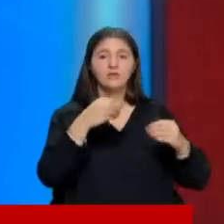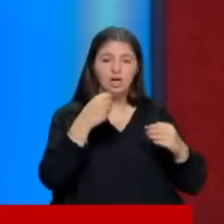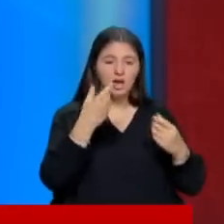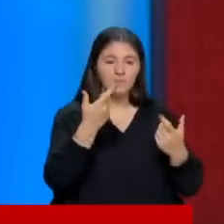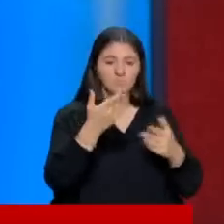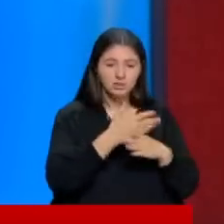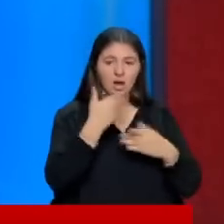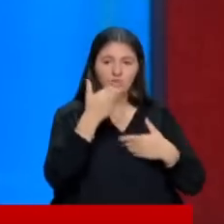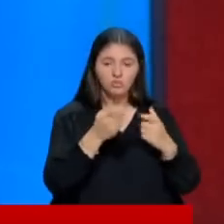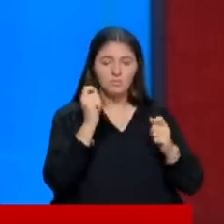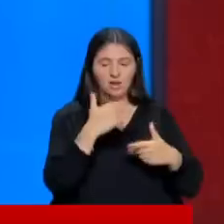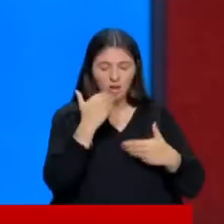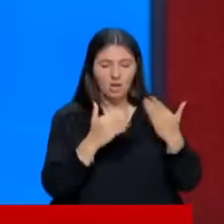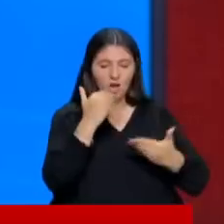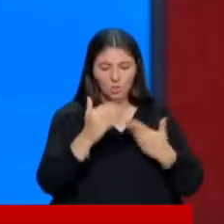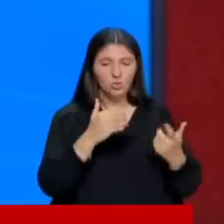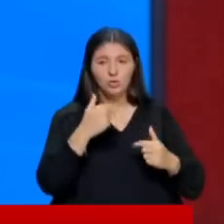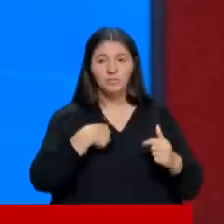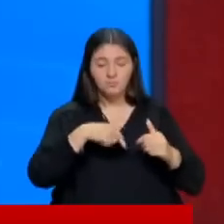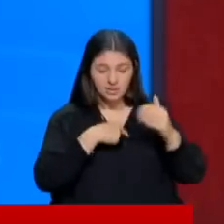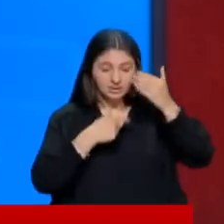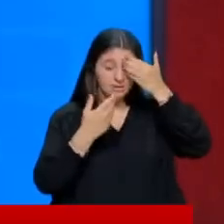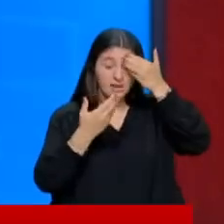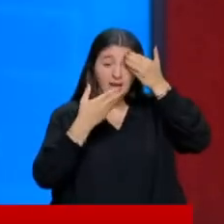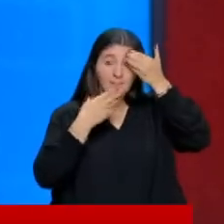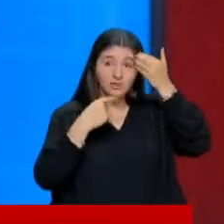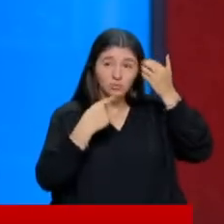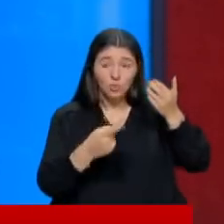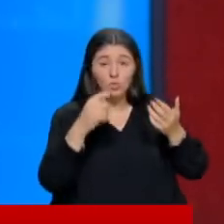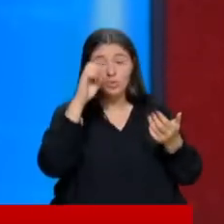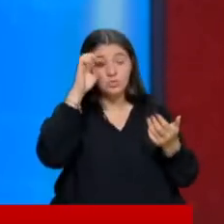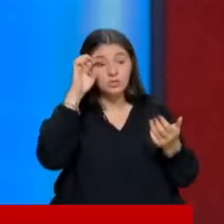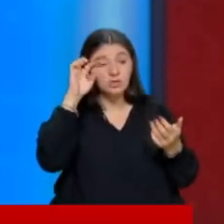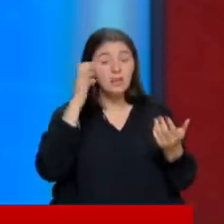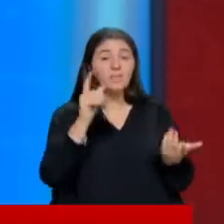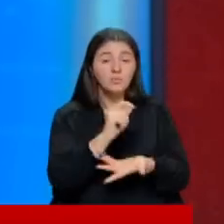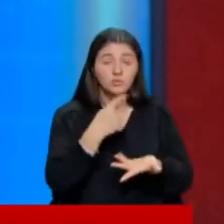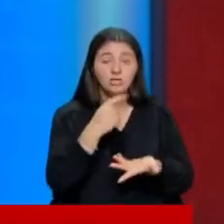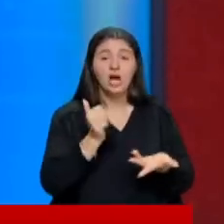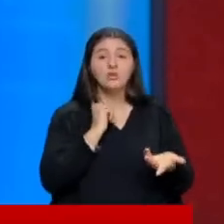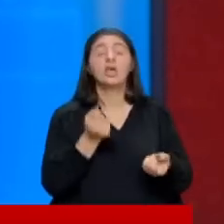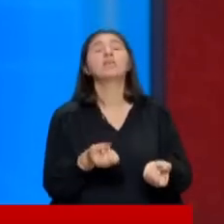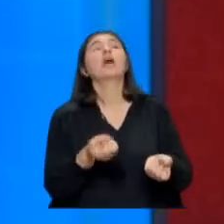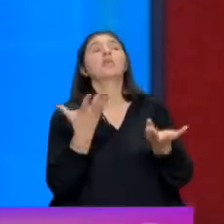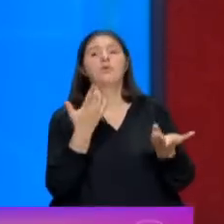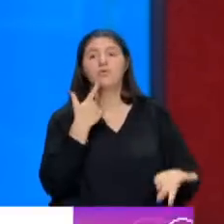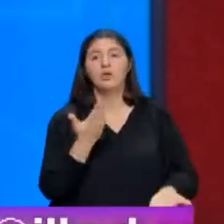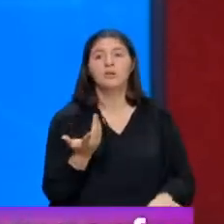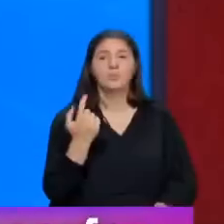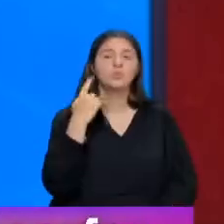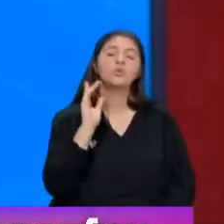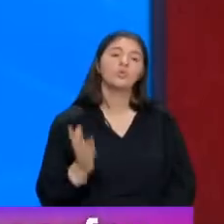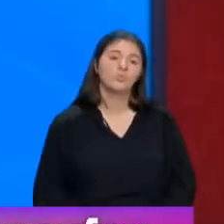pazara Anlatıyorsun pahalılığı Anlatıyorsun Biz emekliliği söylüyoruz memuru söylüyoruz Asgari ücretin yetmediğini söylüyoruz Tabii